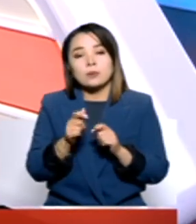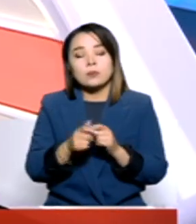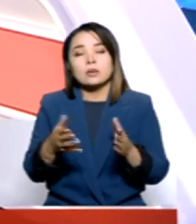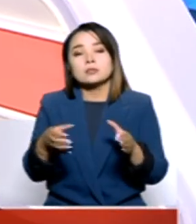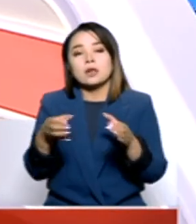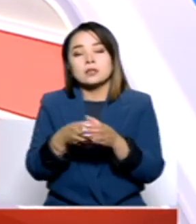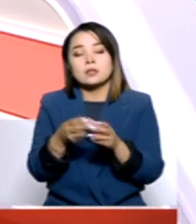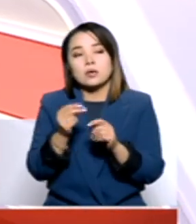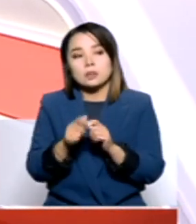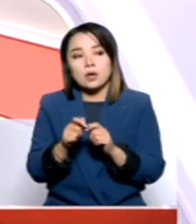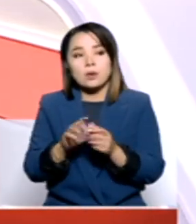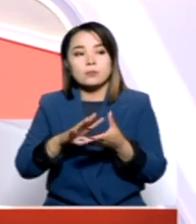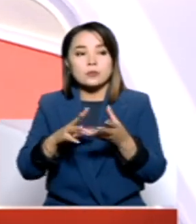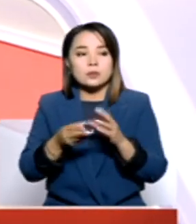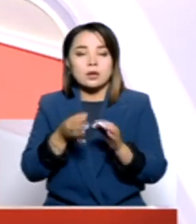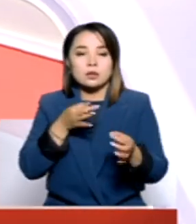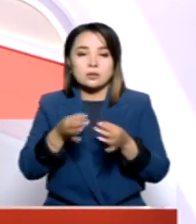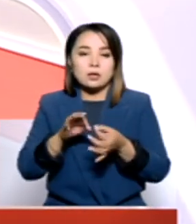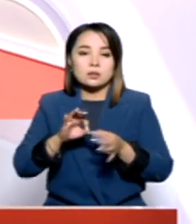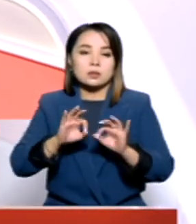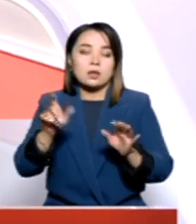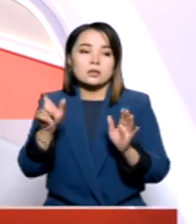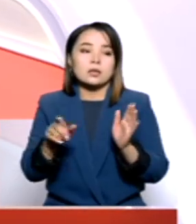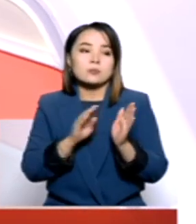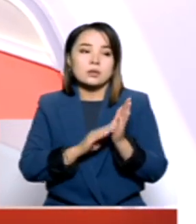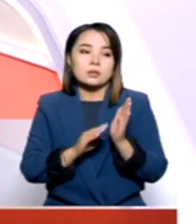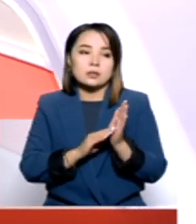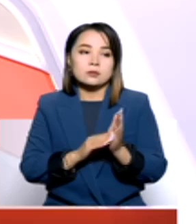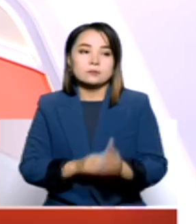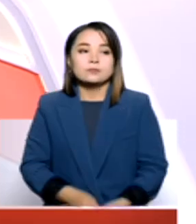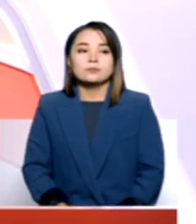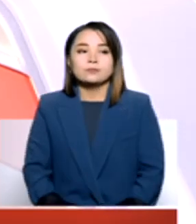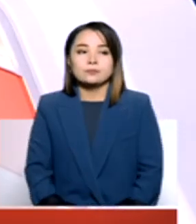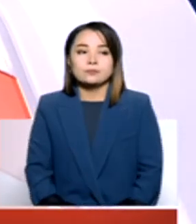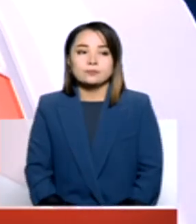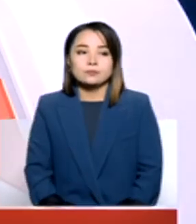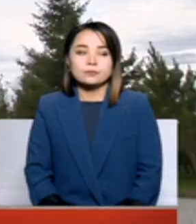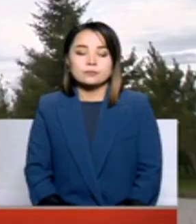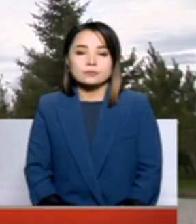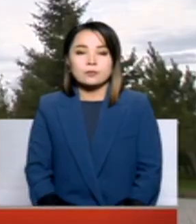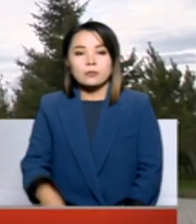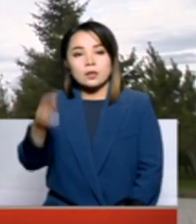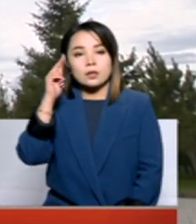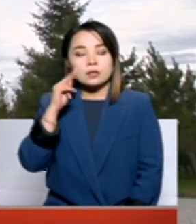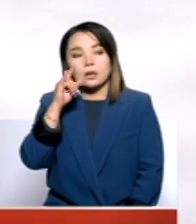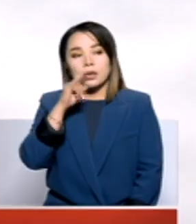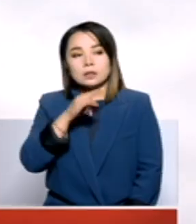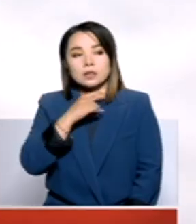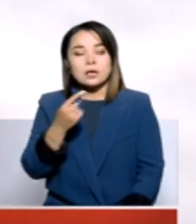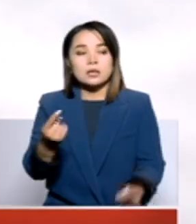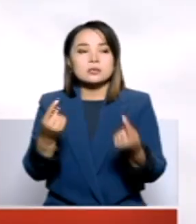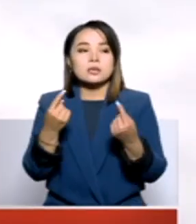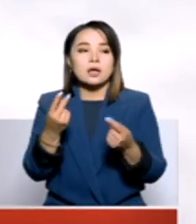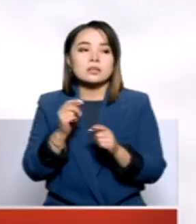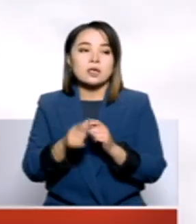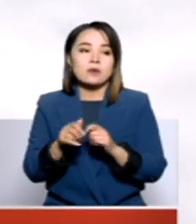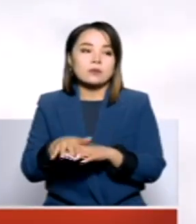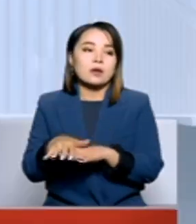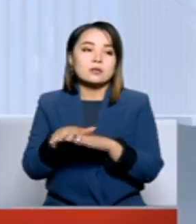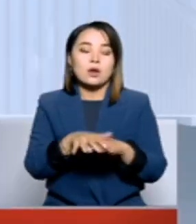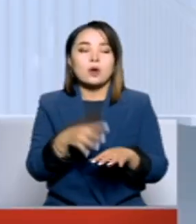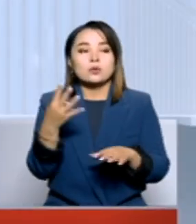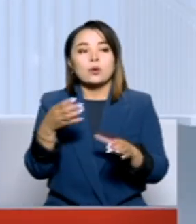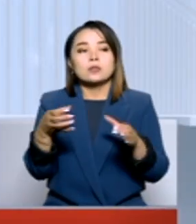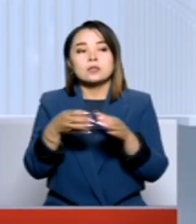салаға қаржы құюды көздейді? Айя Мүтәлі анықтап көрді. Қытай Қазақстанның ең ірі инвесторларының төрттігіне